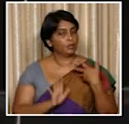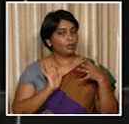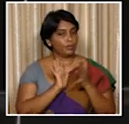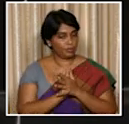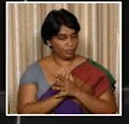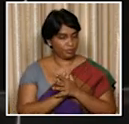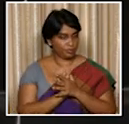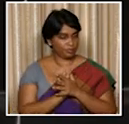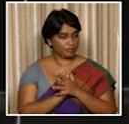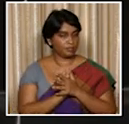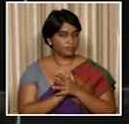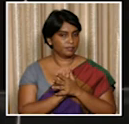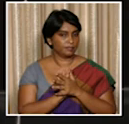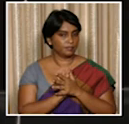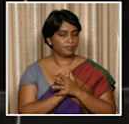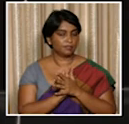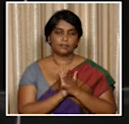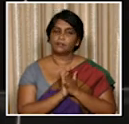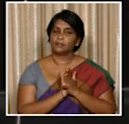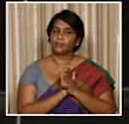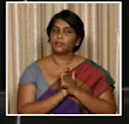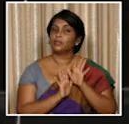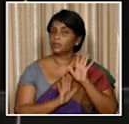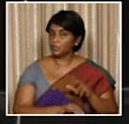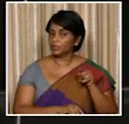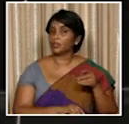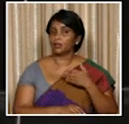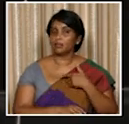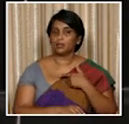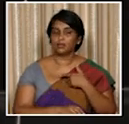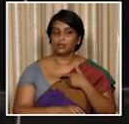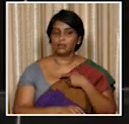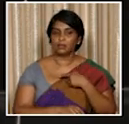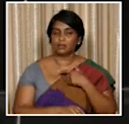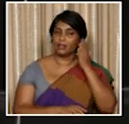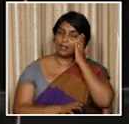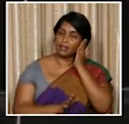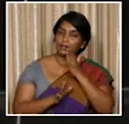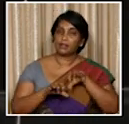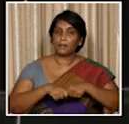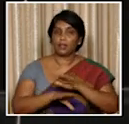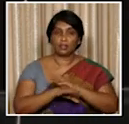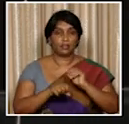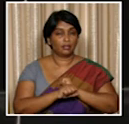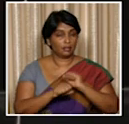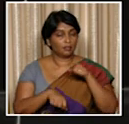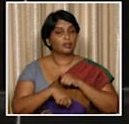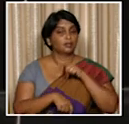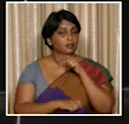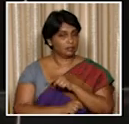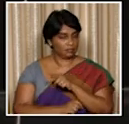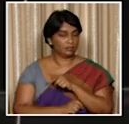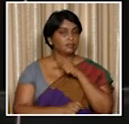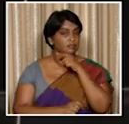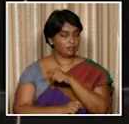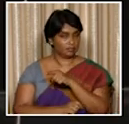மாத்திரமல்லாமல் அங்கு நான் படுப்பதற்கு பாயில்லாமல் இருந்த பொழுது இவருடைய தொலைபேசி அழைப்புக்கு பயந்துதான்